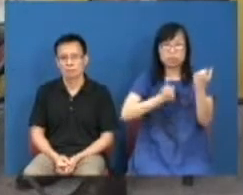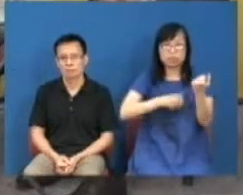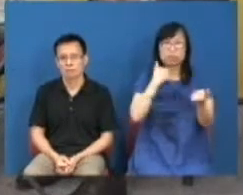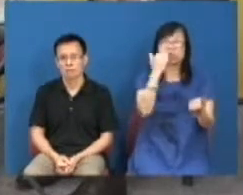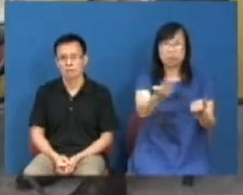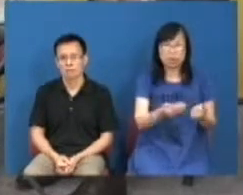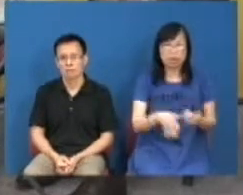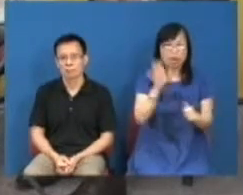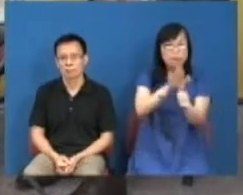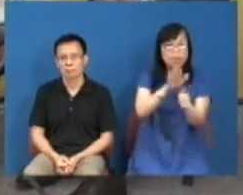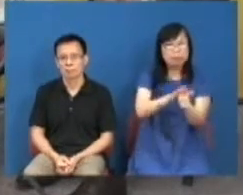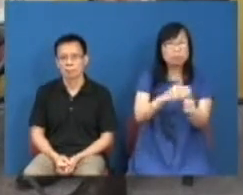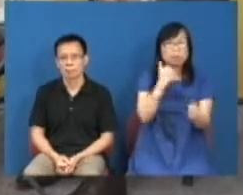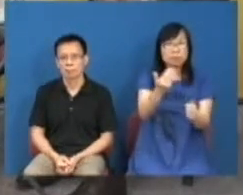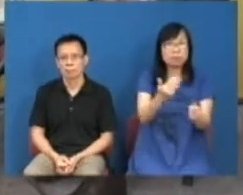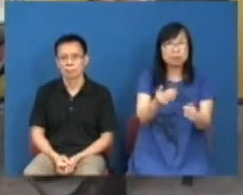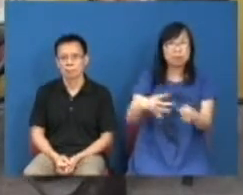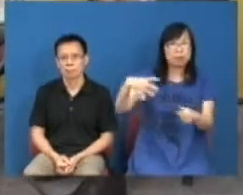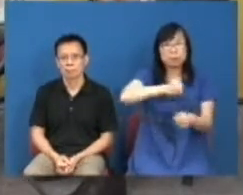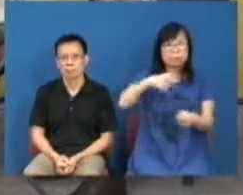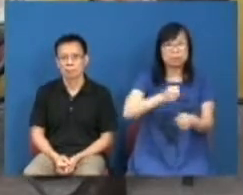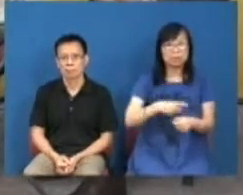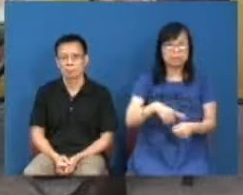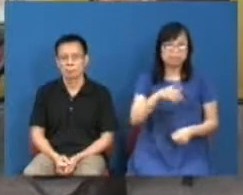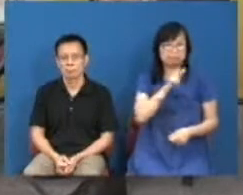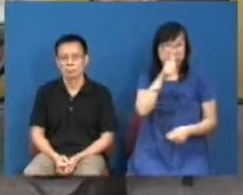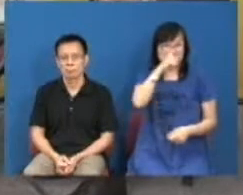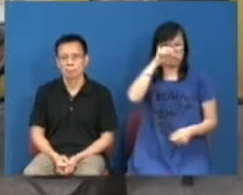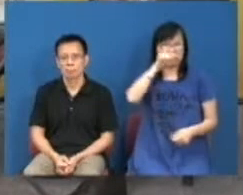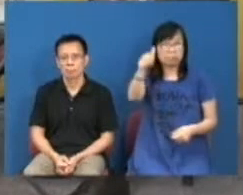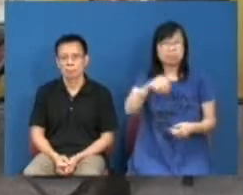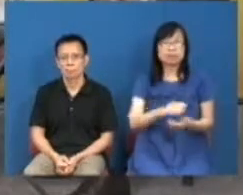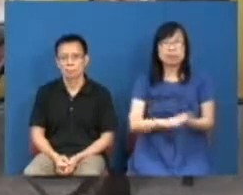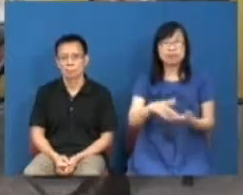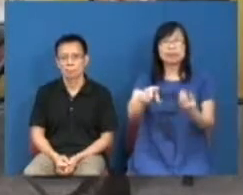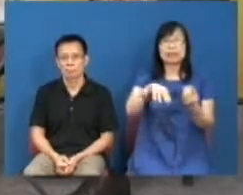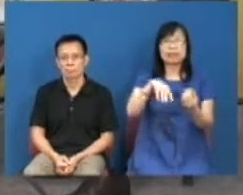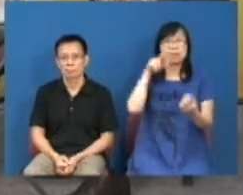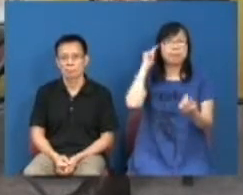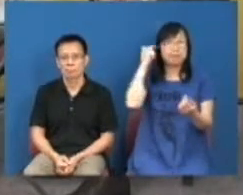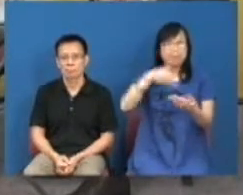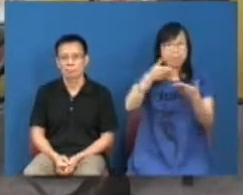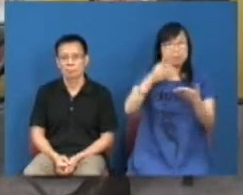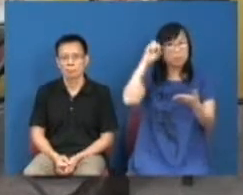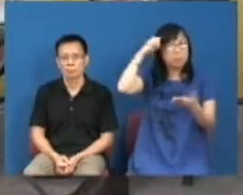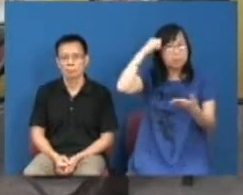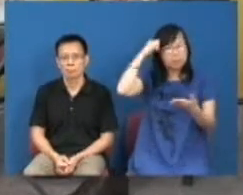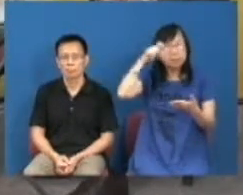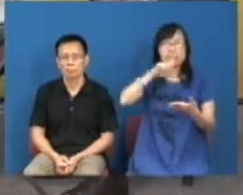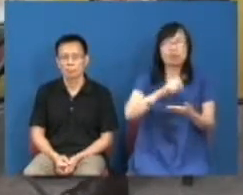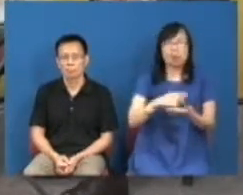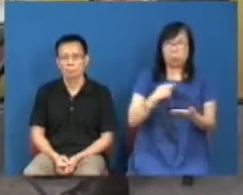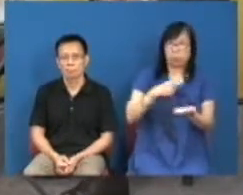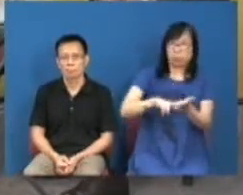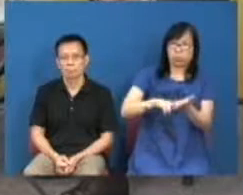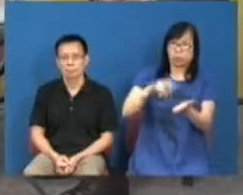法律權利又好似得噏呢啲嘢就好似好叻咁樣，但係即係呢啲亦都係前面法律教育啦。咁但係我覺得我好相信，亦